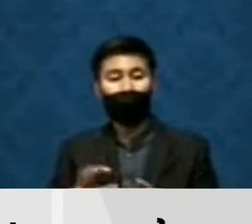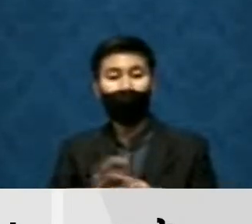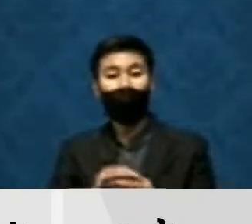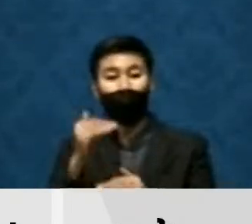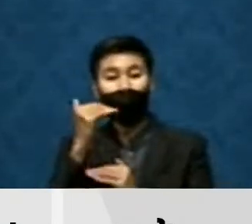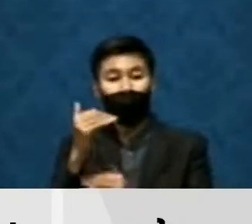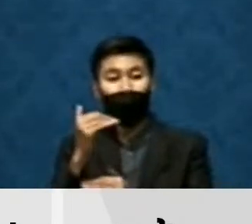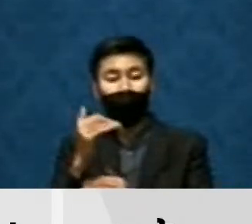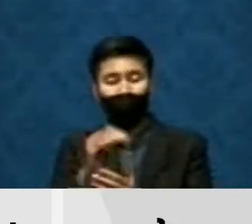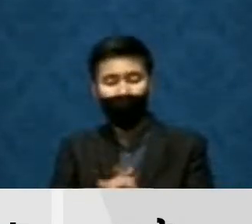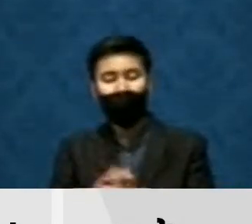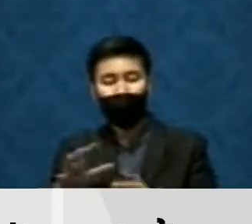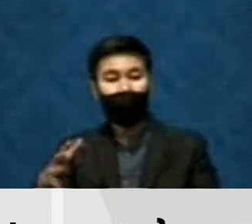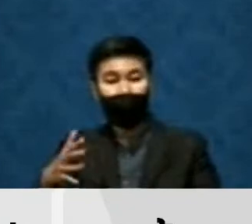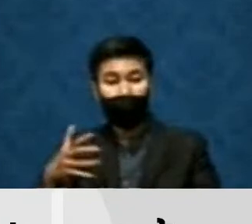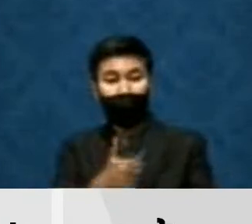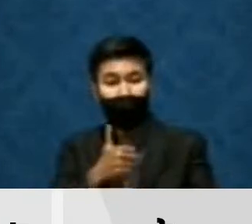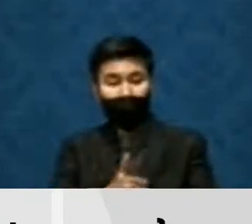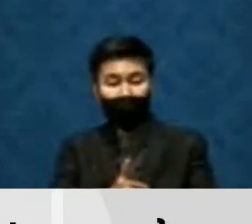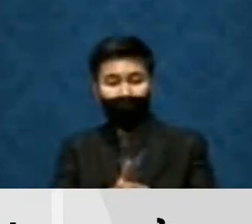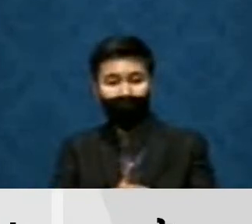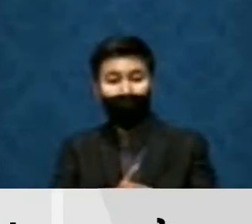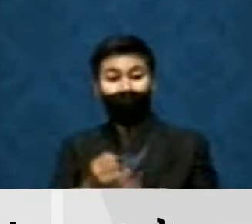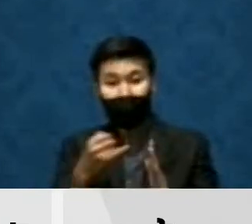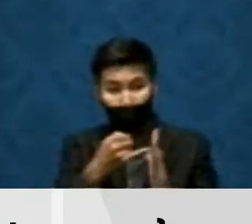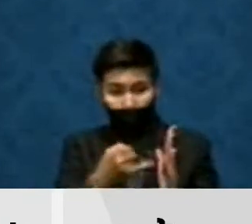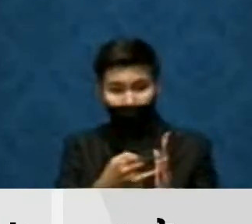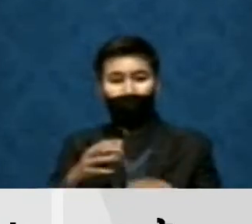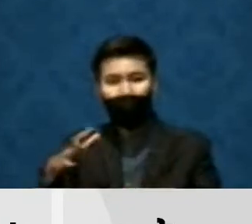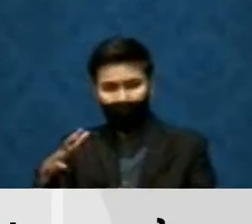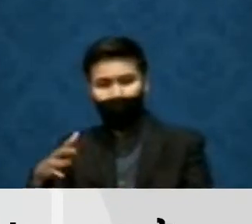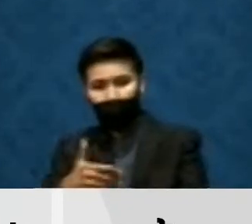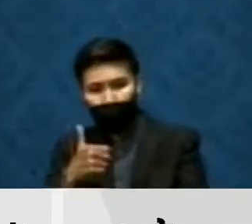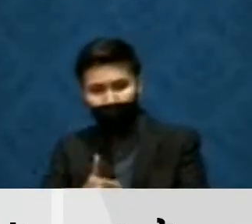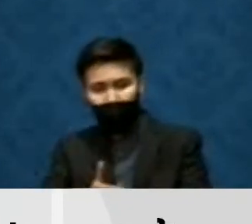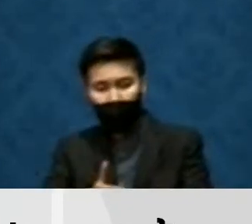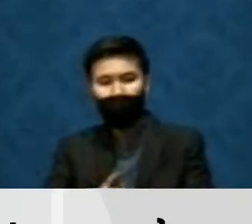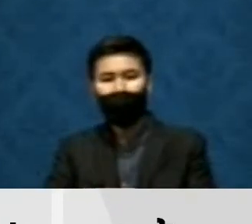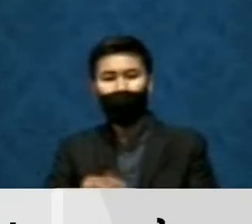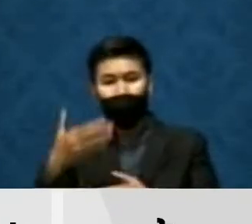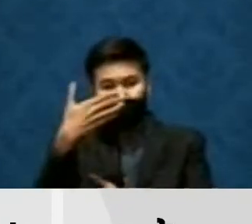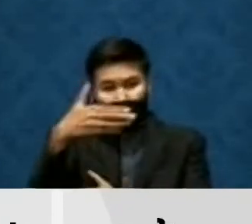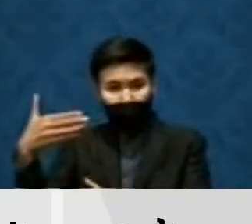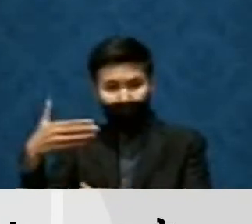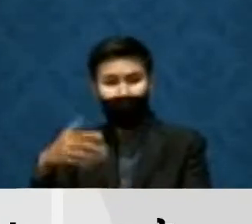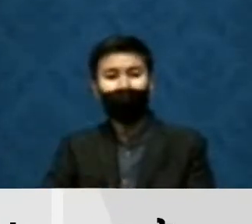ครับมีเสียงของสสจากพรรค 9ไก่แล้วกันนะคุณคุณจิรัฏฐ์ฮะ